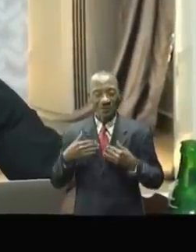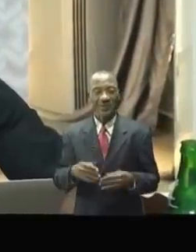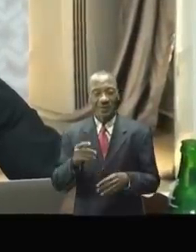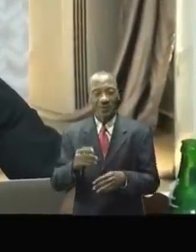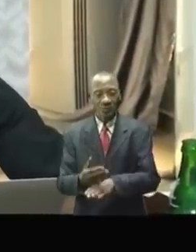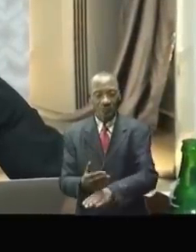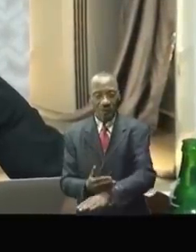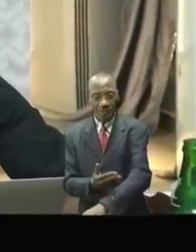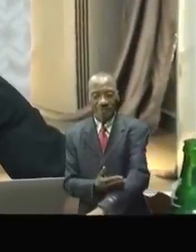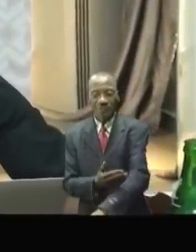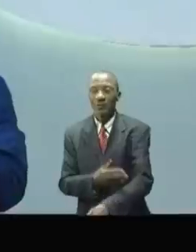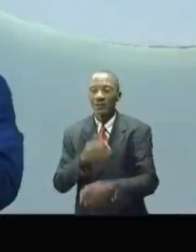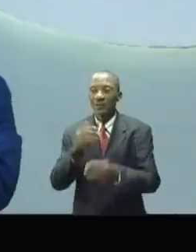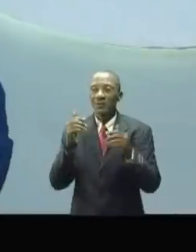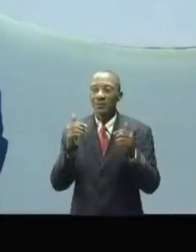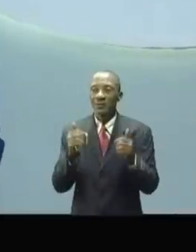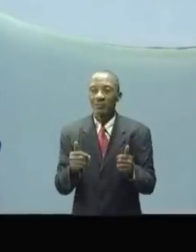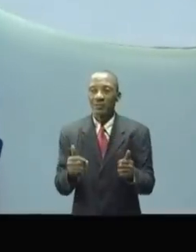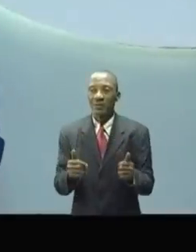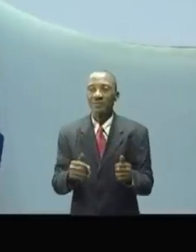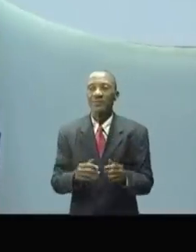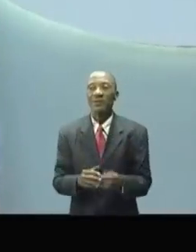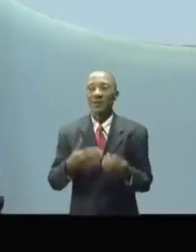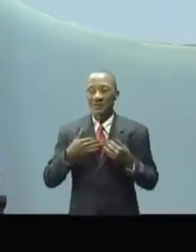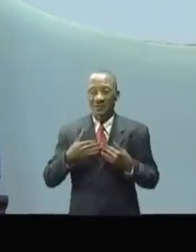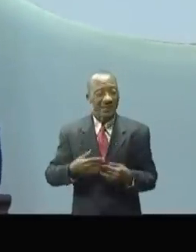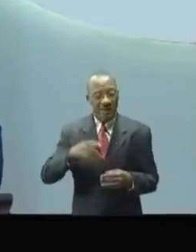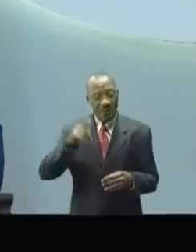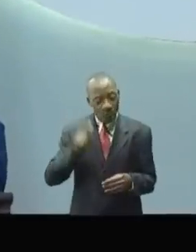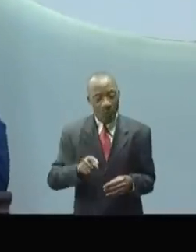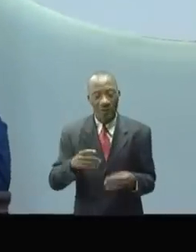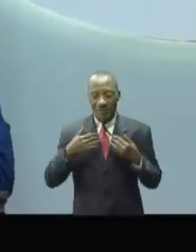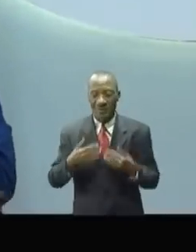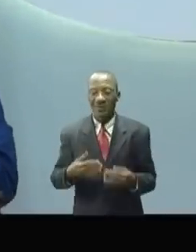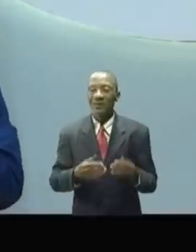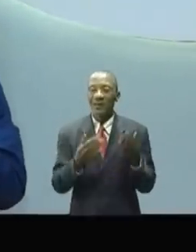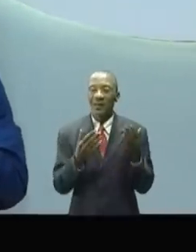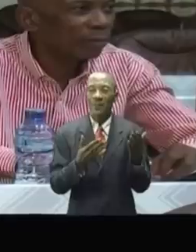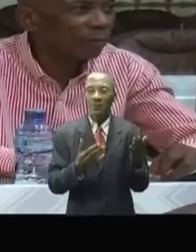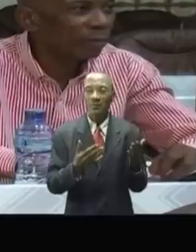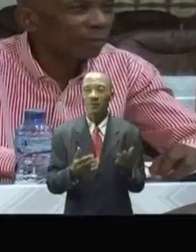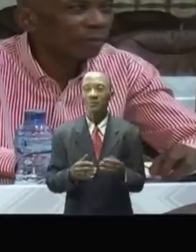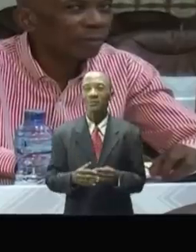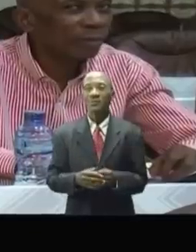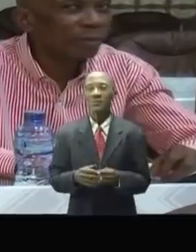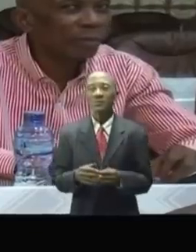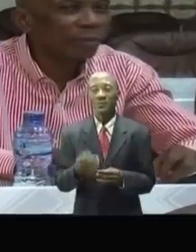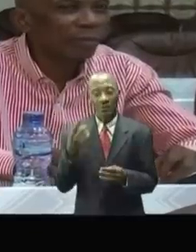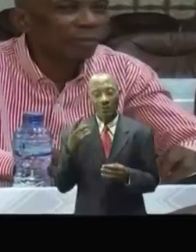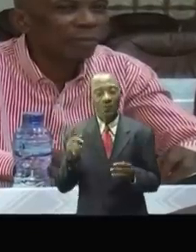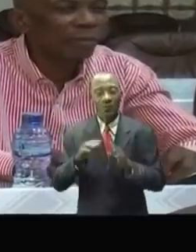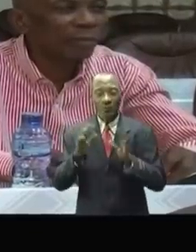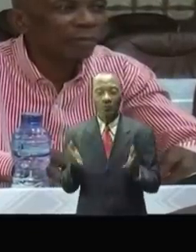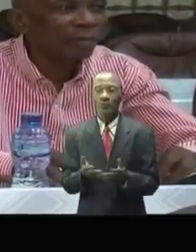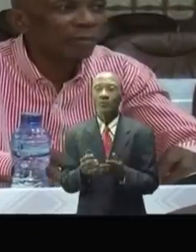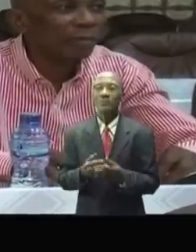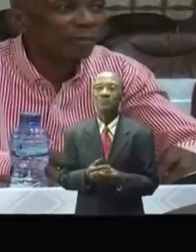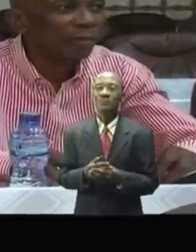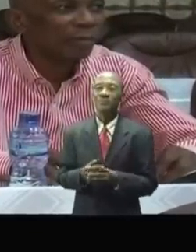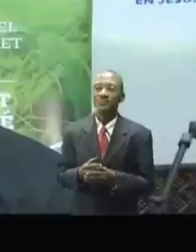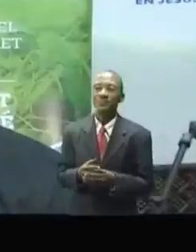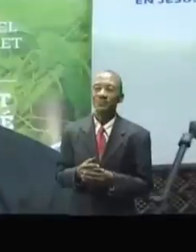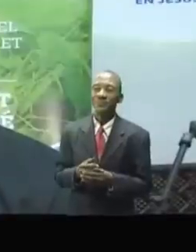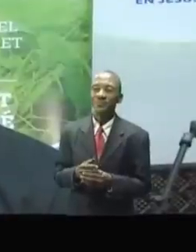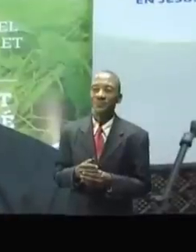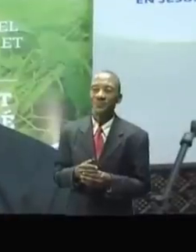des interventions nutrition spécifique et nutrition sensible de haut impact. Et le constat est qu'en